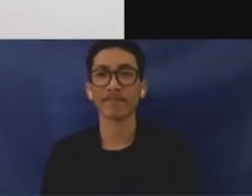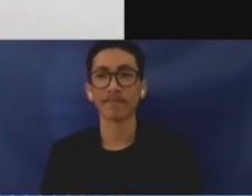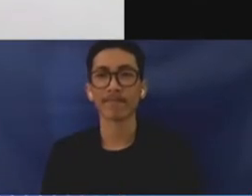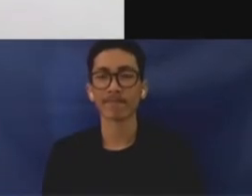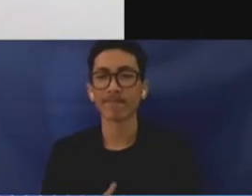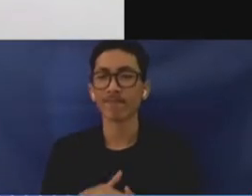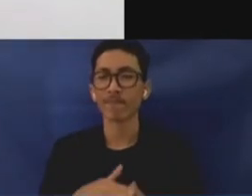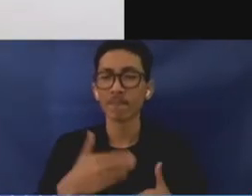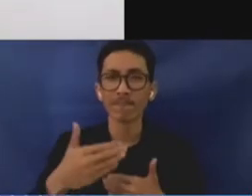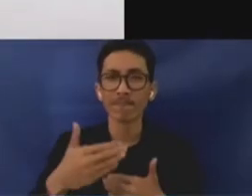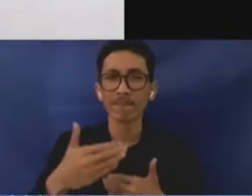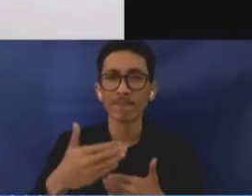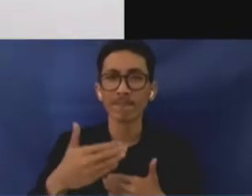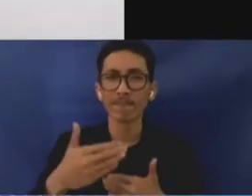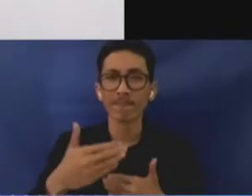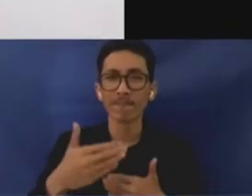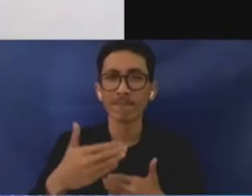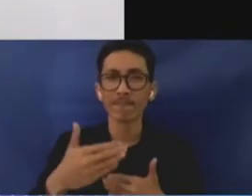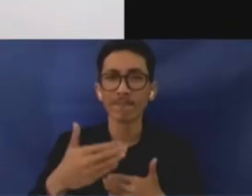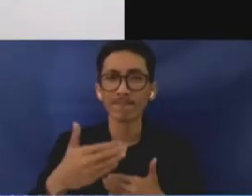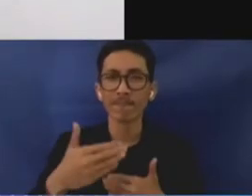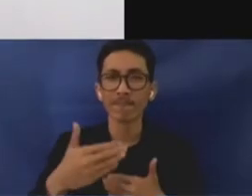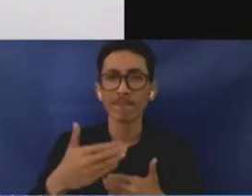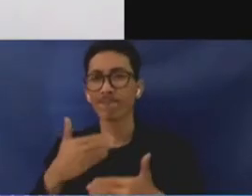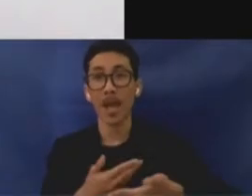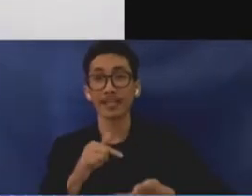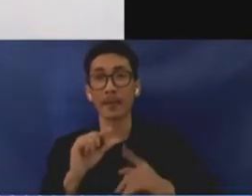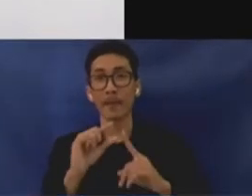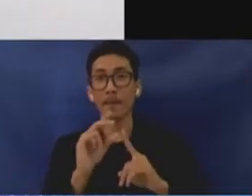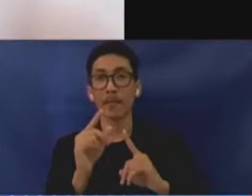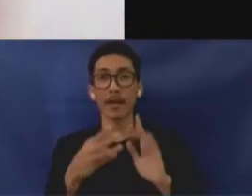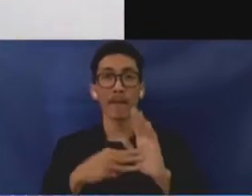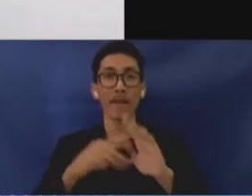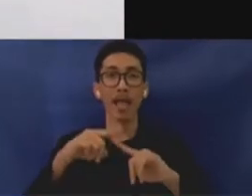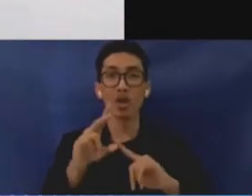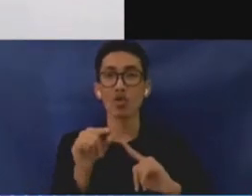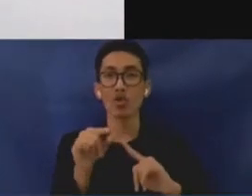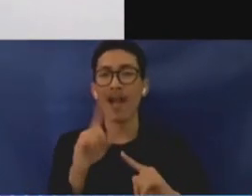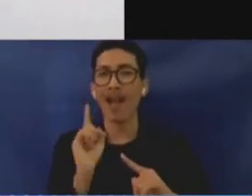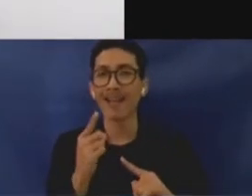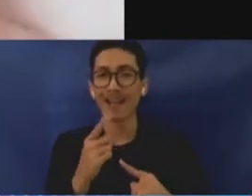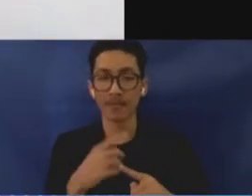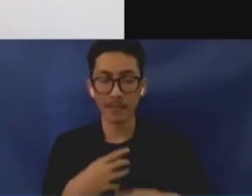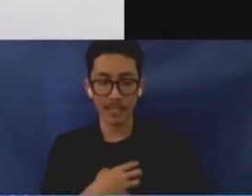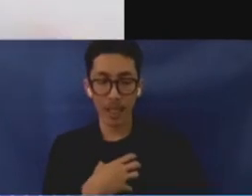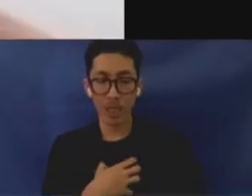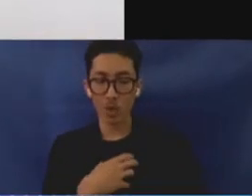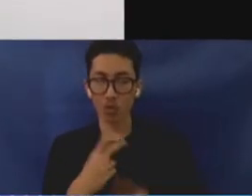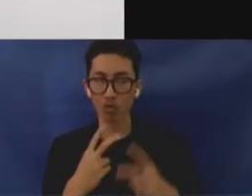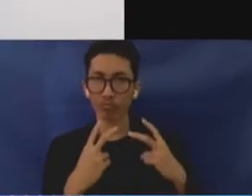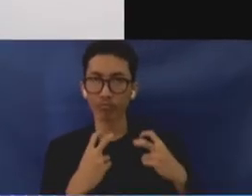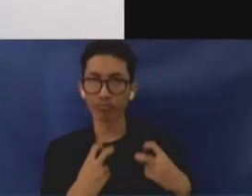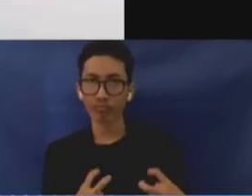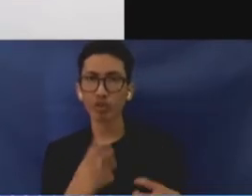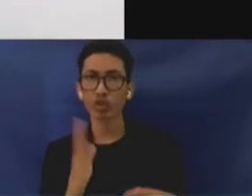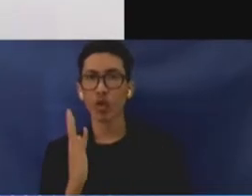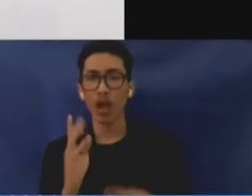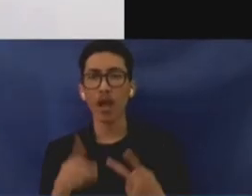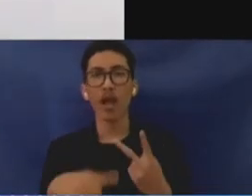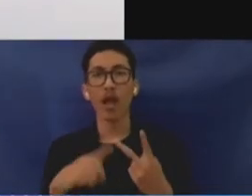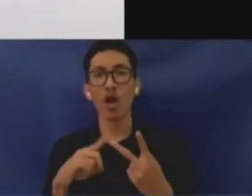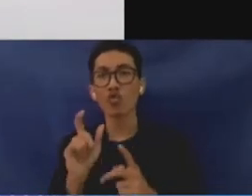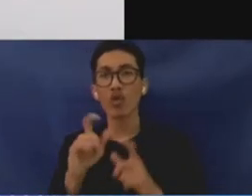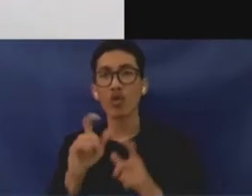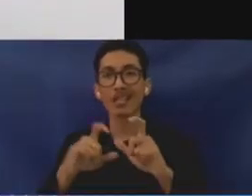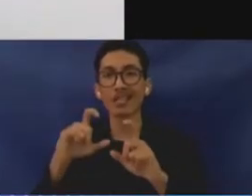dia harus melewati screening test gitu, dari jantungnya udah gitu, kemudian USG kepala, kemudian pemeriksaan mata